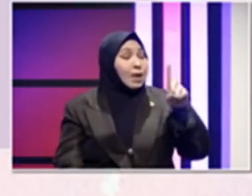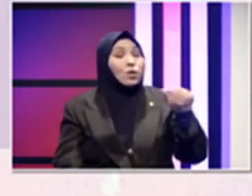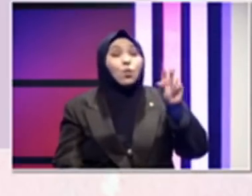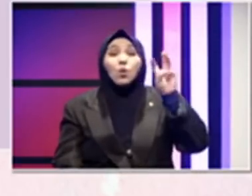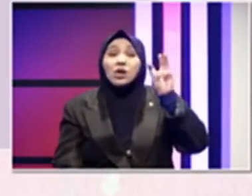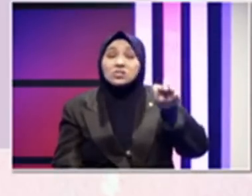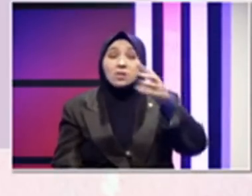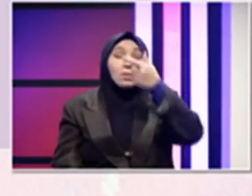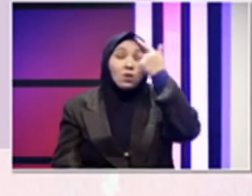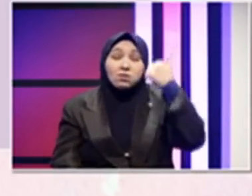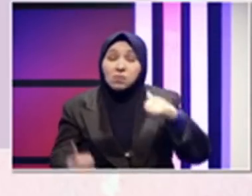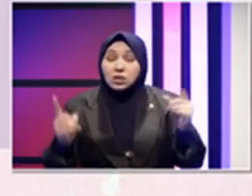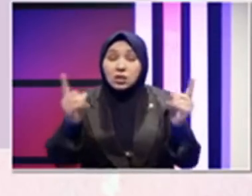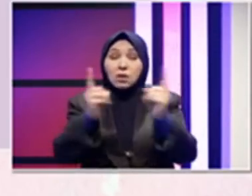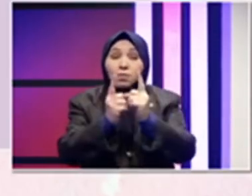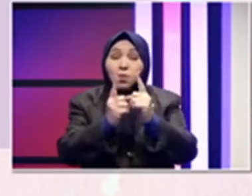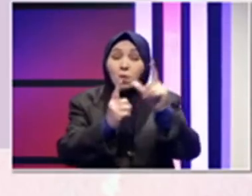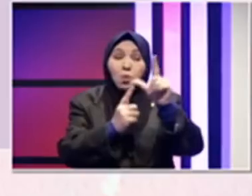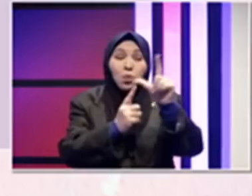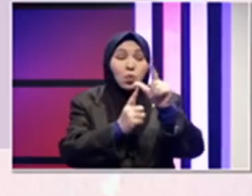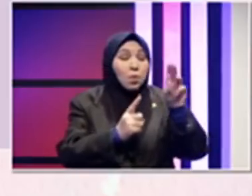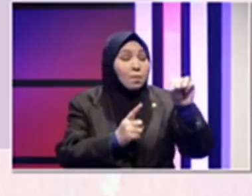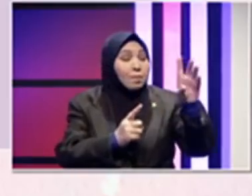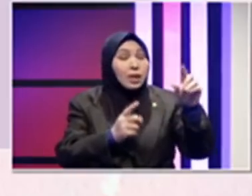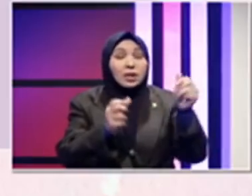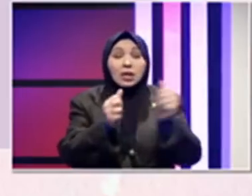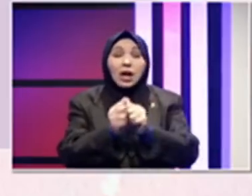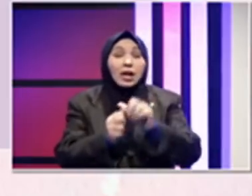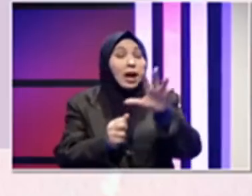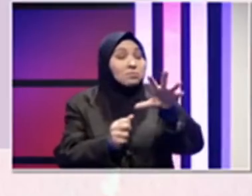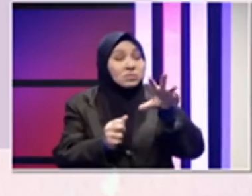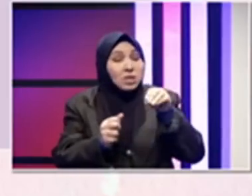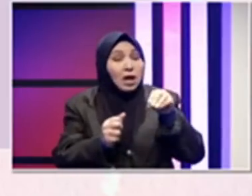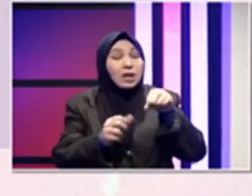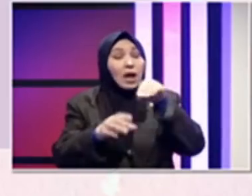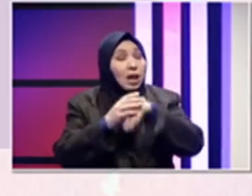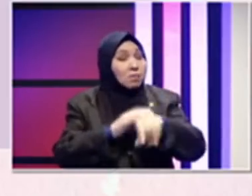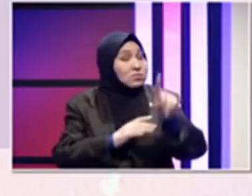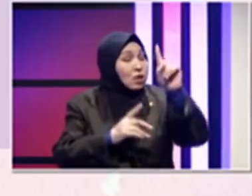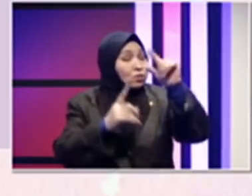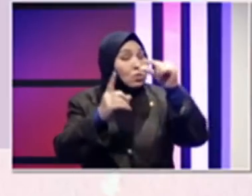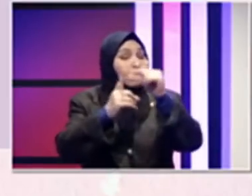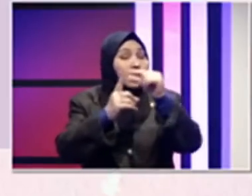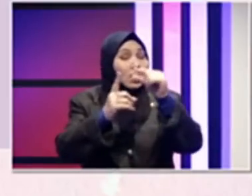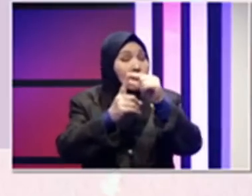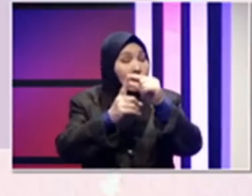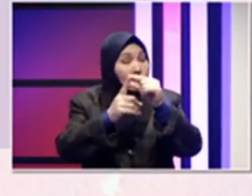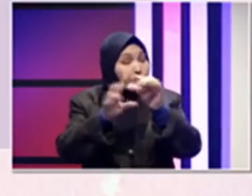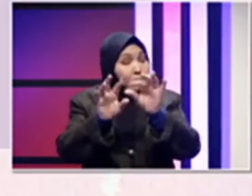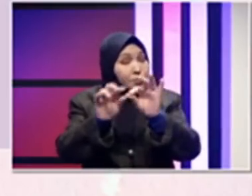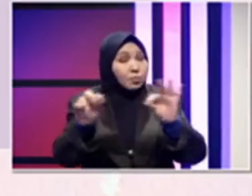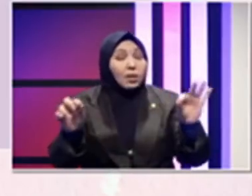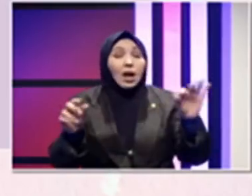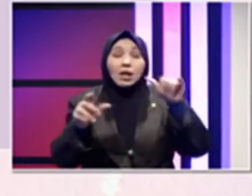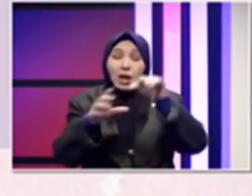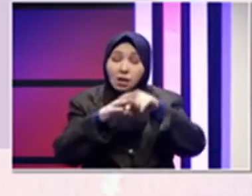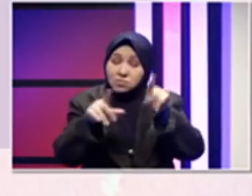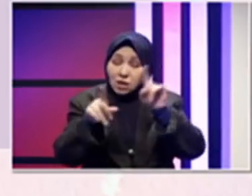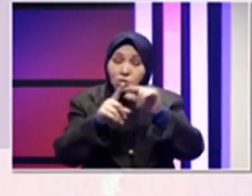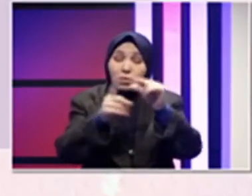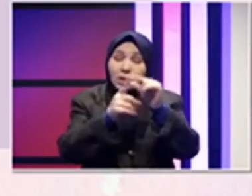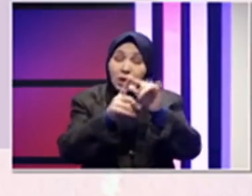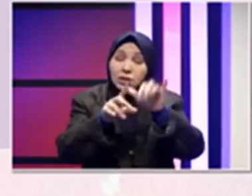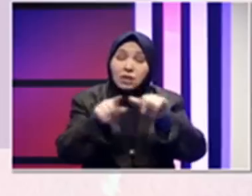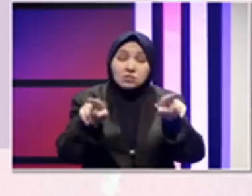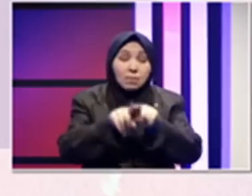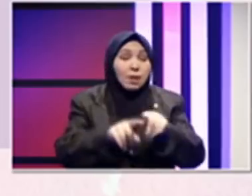wajib? Bertemu huruf mad dengan hamzah dalam satu kalimah, kan, dalam satu kalimah yang sama.